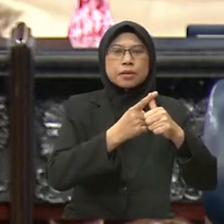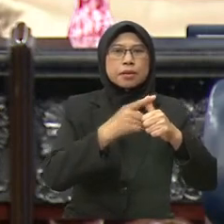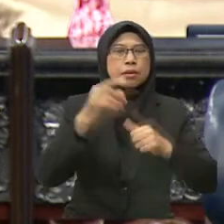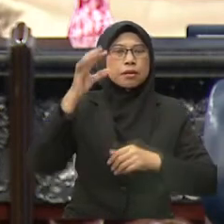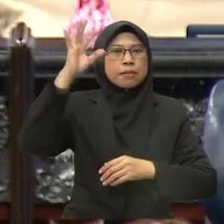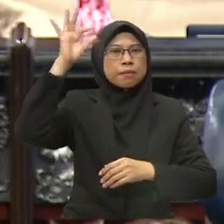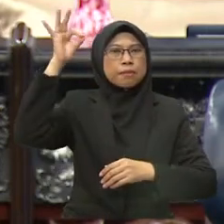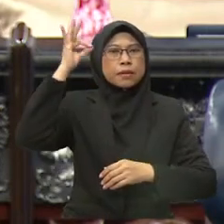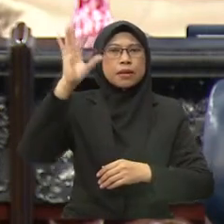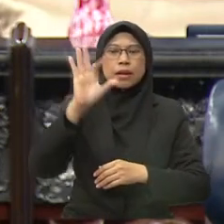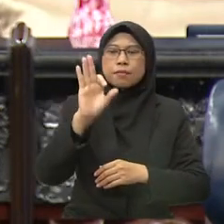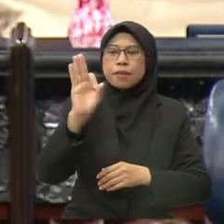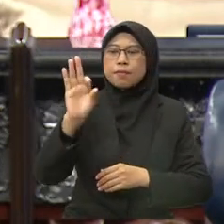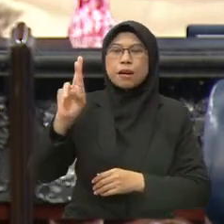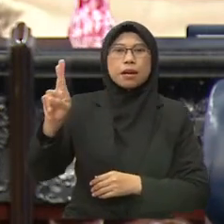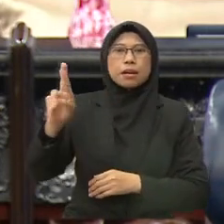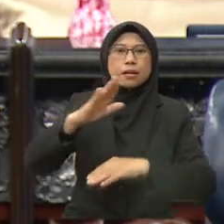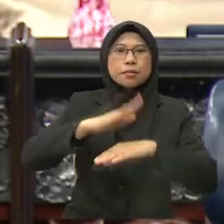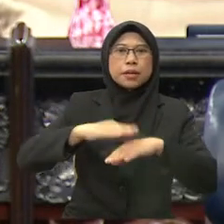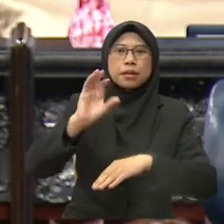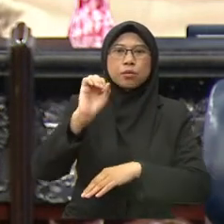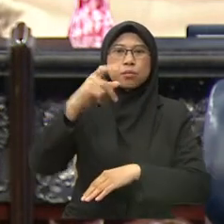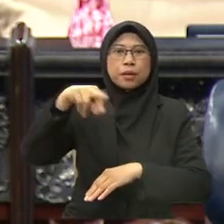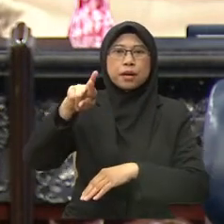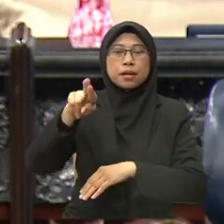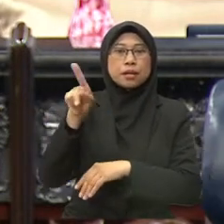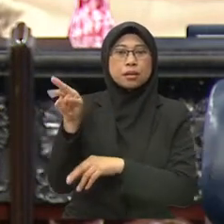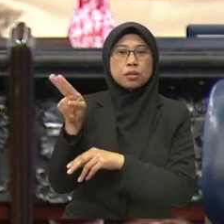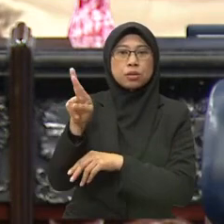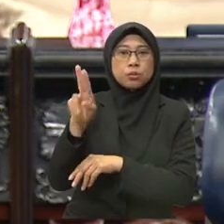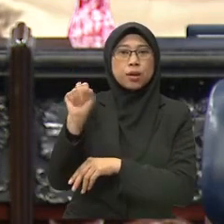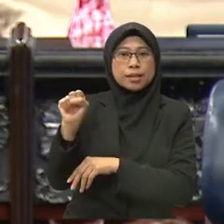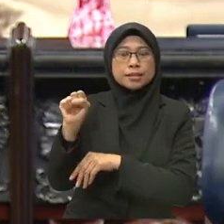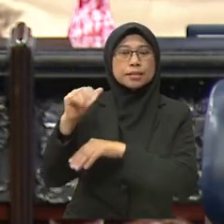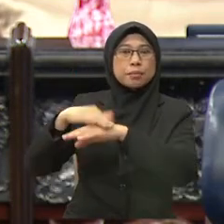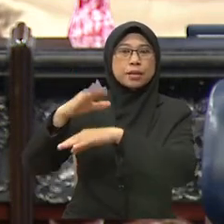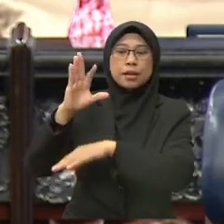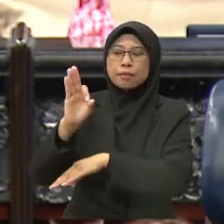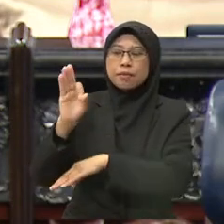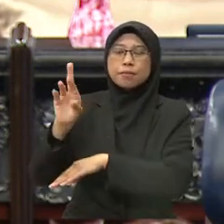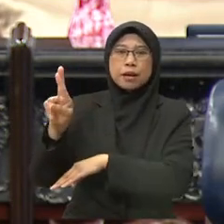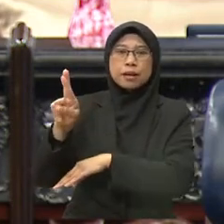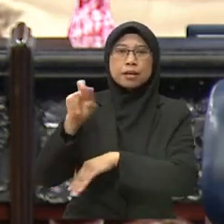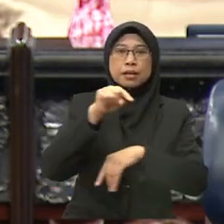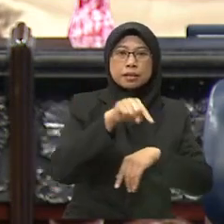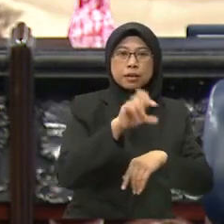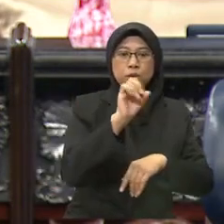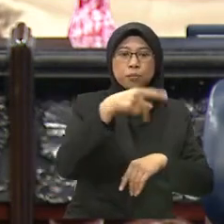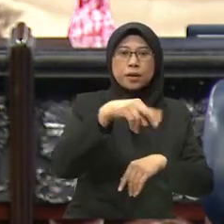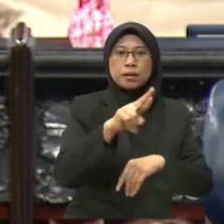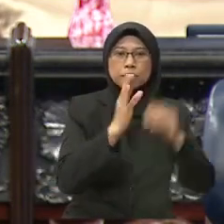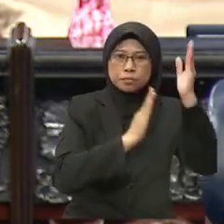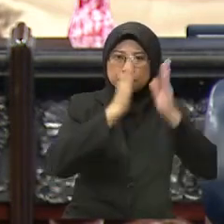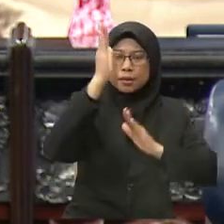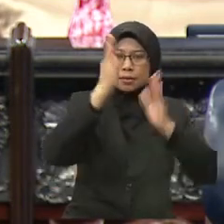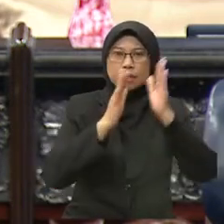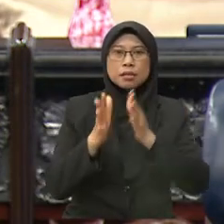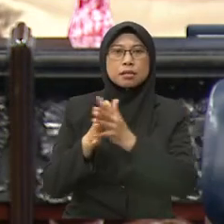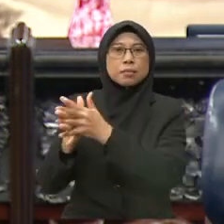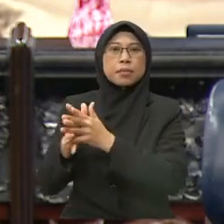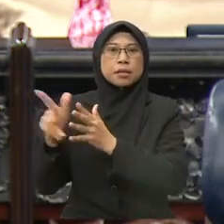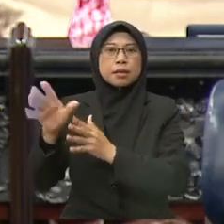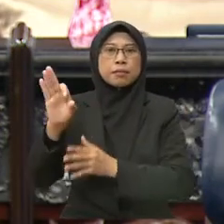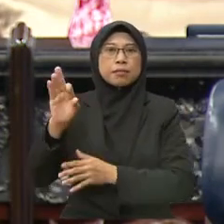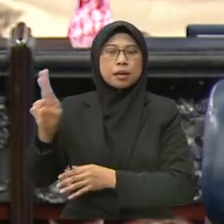rate ffr di Malaysia dipanggil O di us dipanggil ffr Amerika Syarikat akan kekal lebih